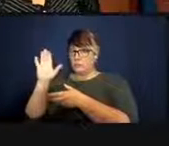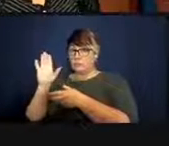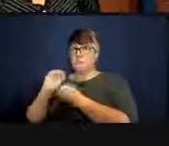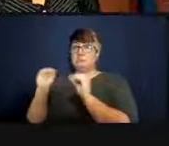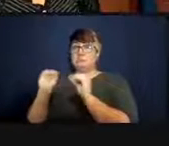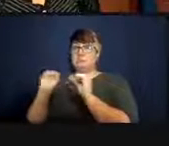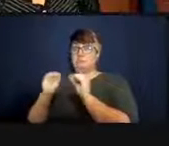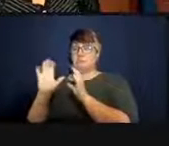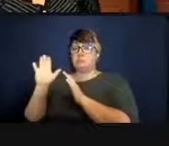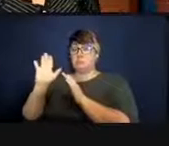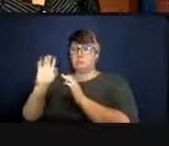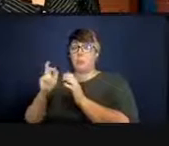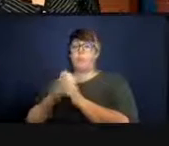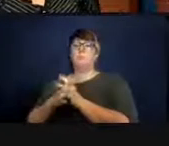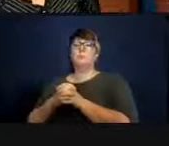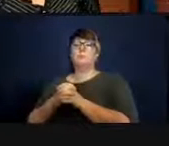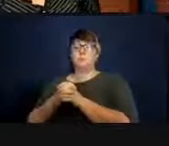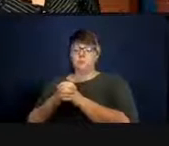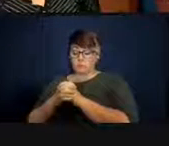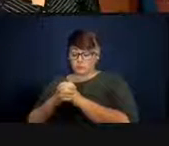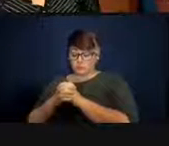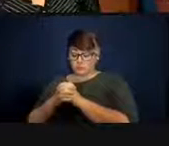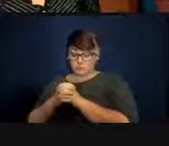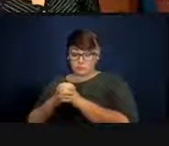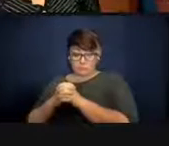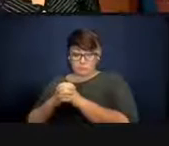لا أرى يد مرفوعة